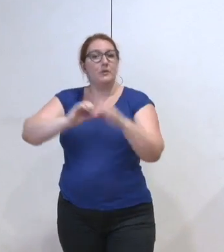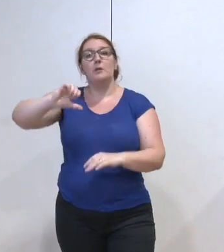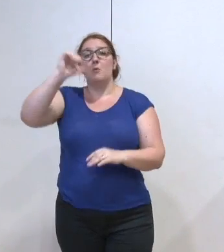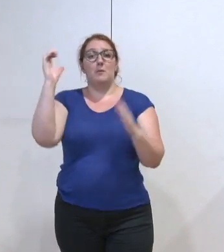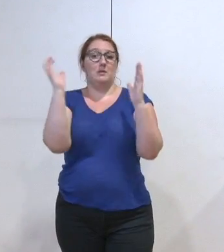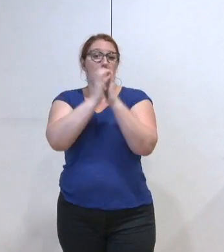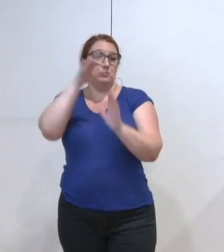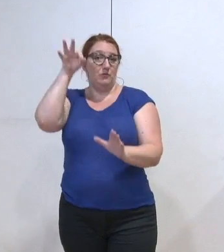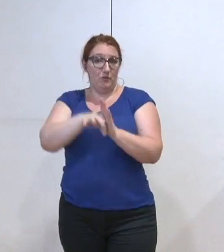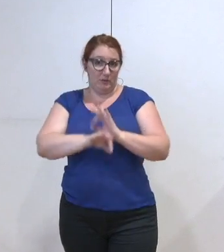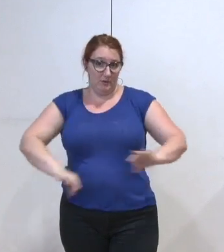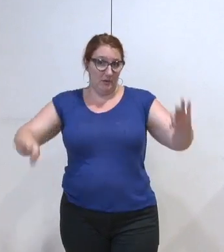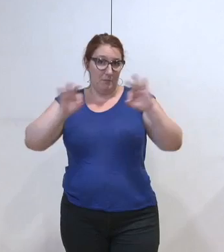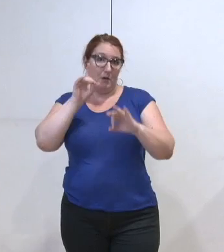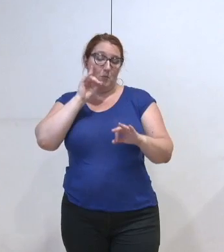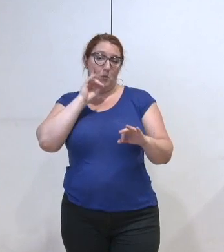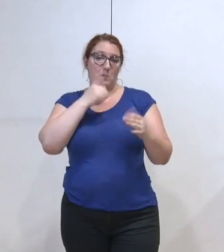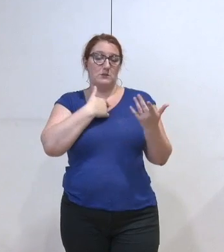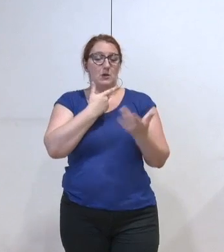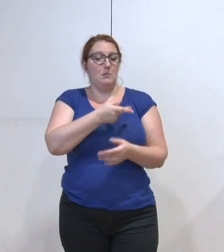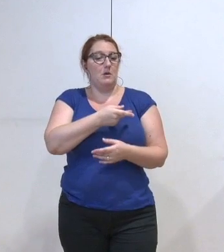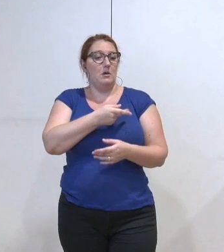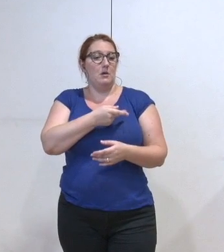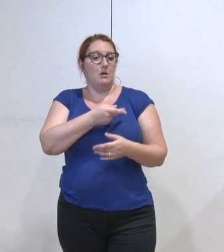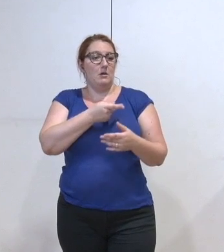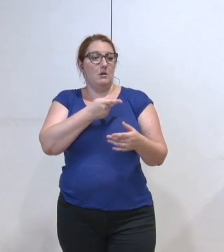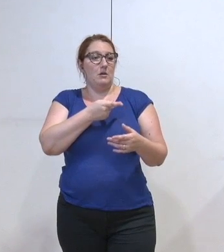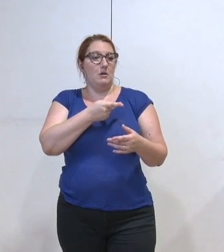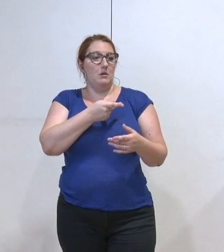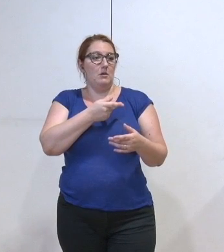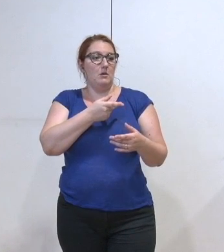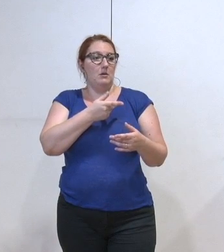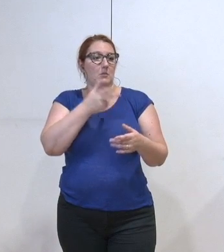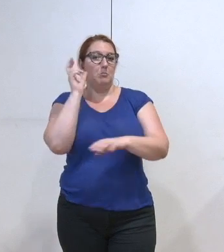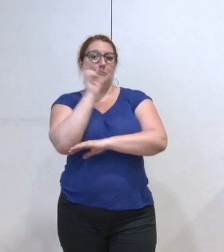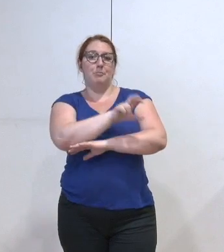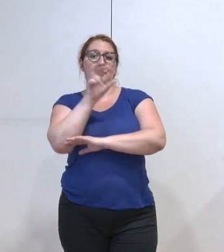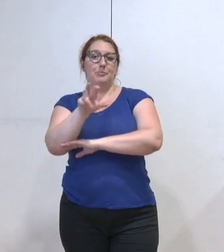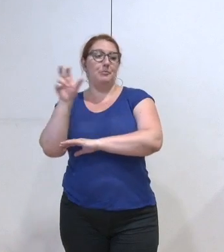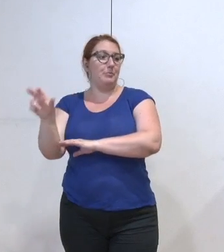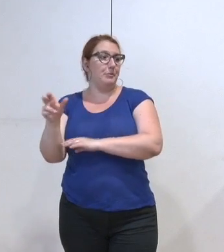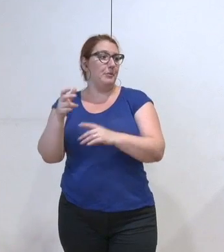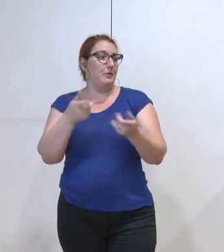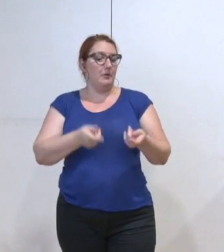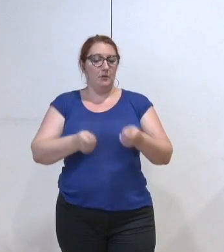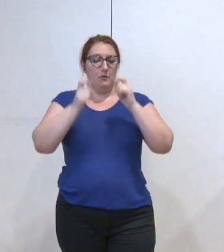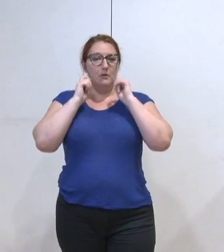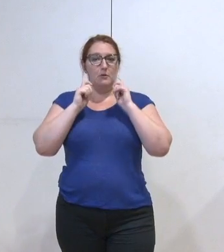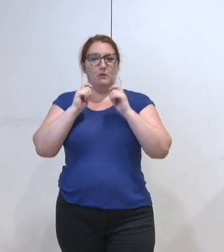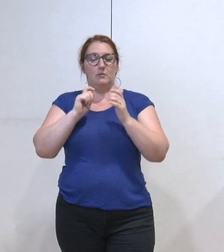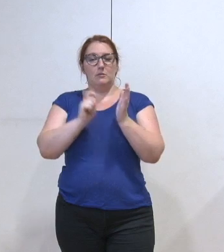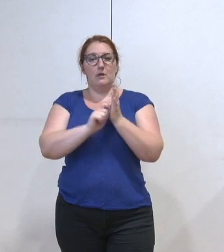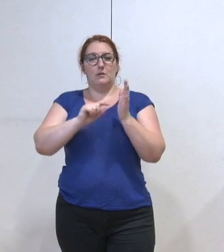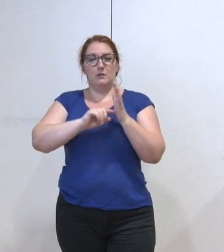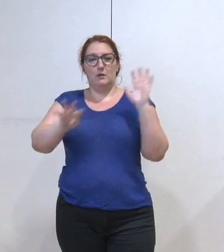rendu acte des euh délégations de pouvoir qui me sont délégués par la délibération du 14